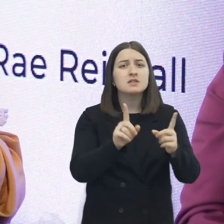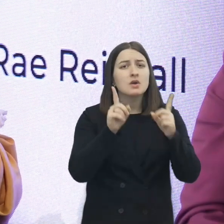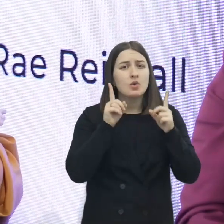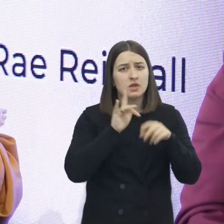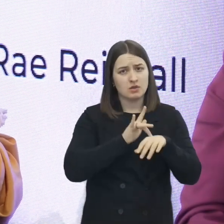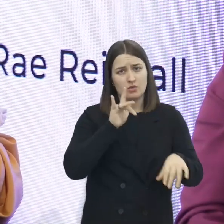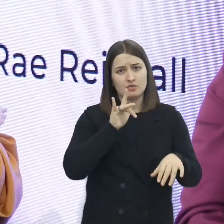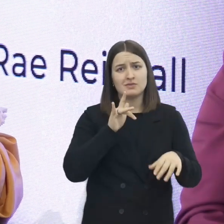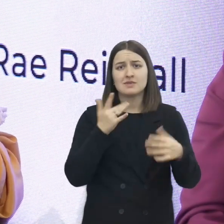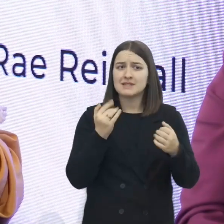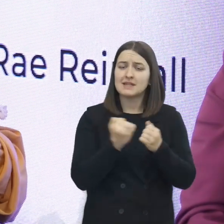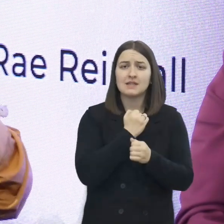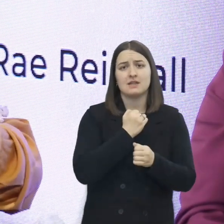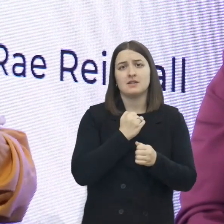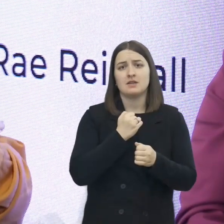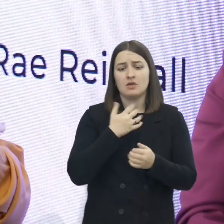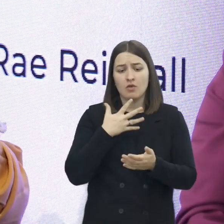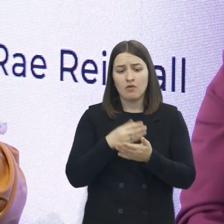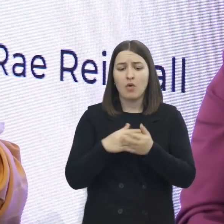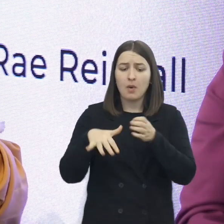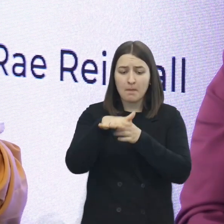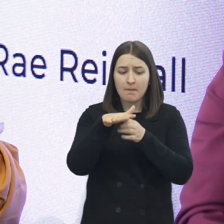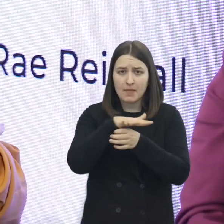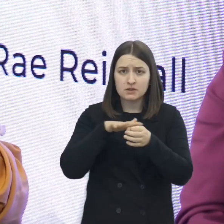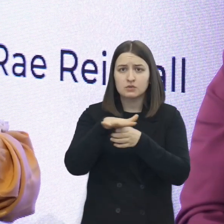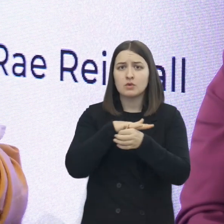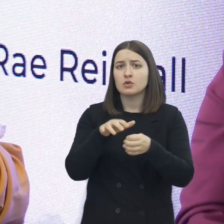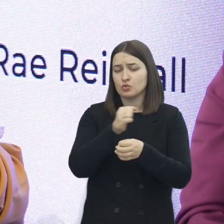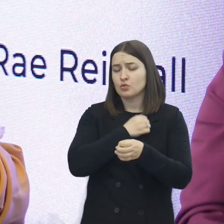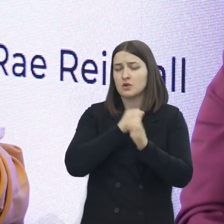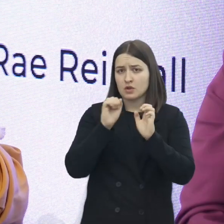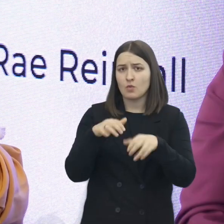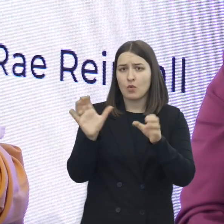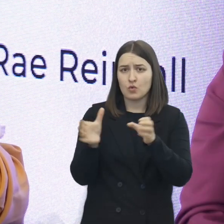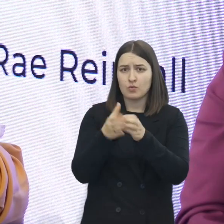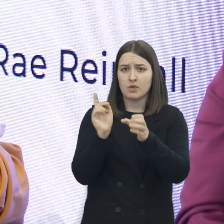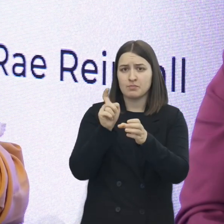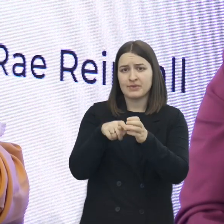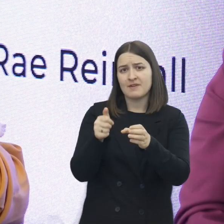turime ir bendruomenės serverį, kur žmonės gali bendrauti tarpusavyje saugiau.